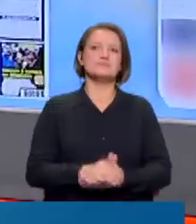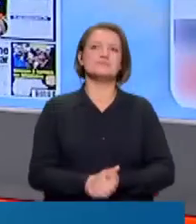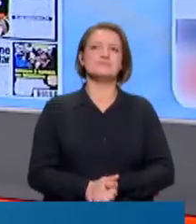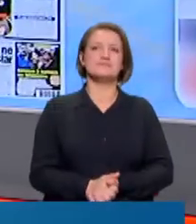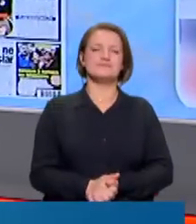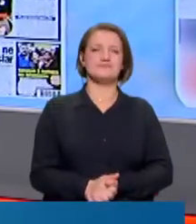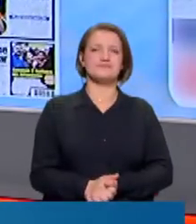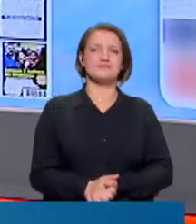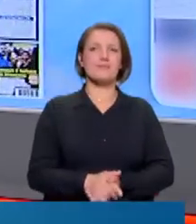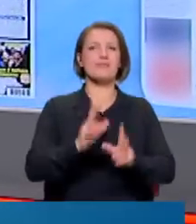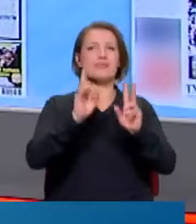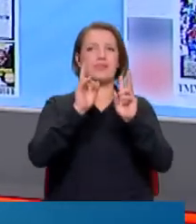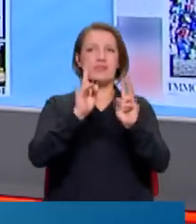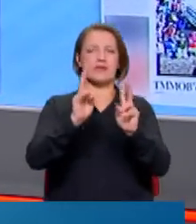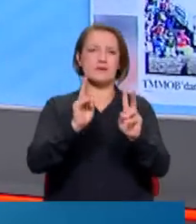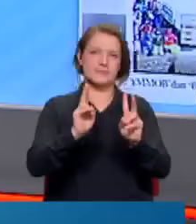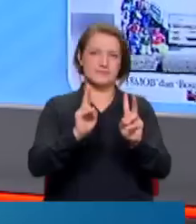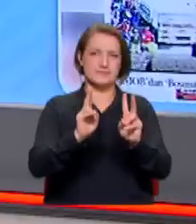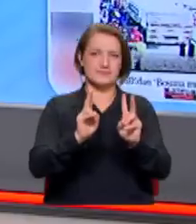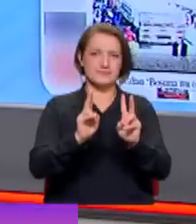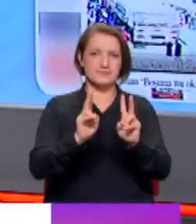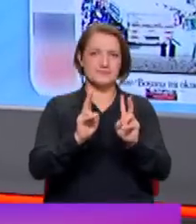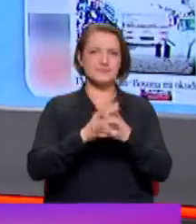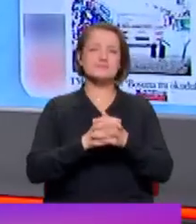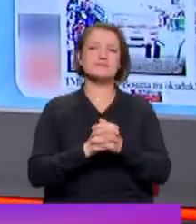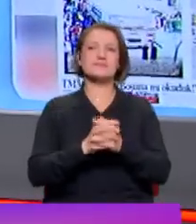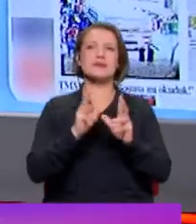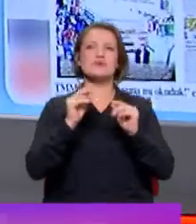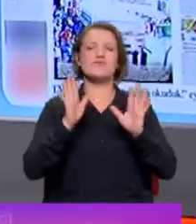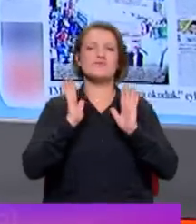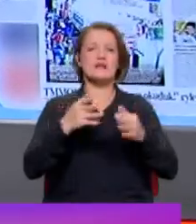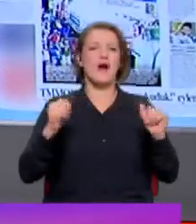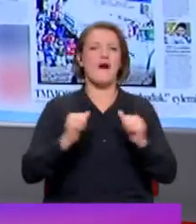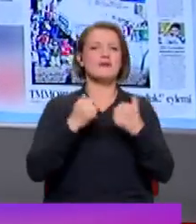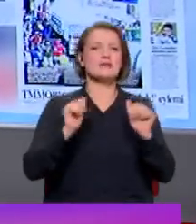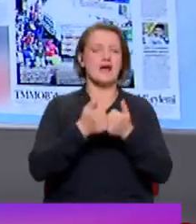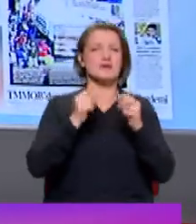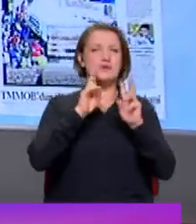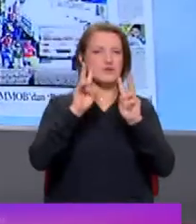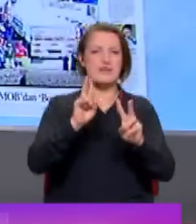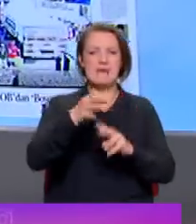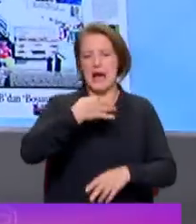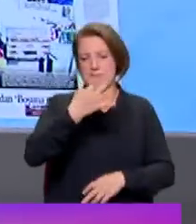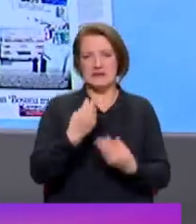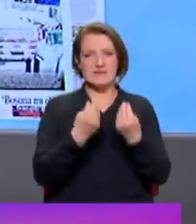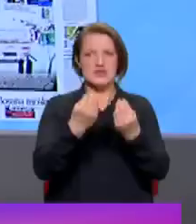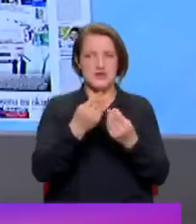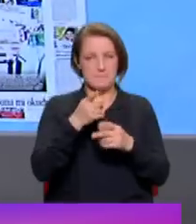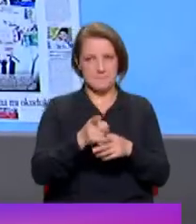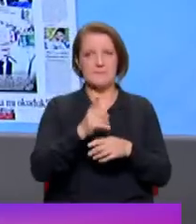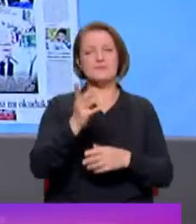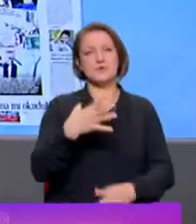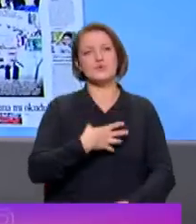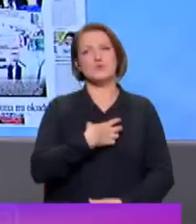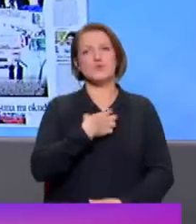Eee şimdi size Eee pek çok kazayı bir arada göstereceğim bir haber vereceğim sırada şimdi